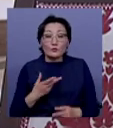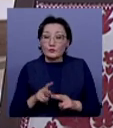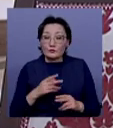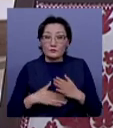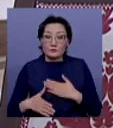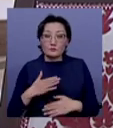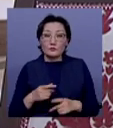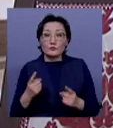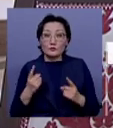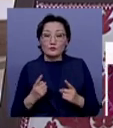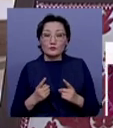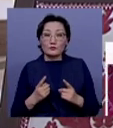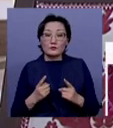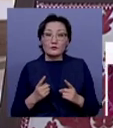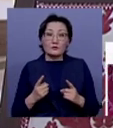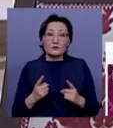Үлкен